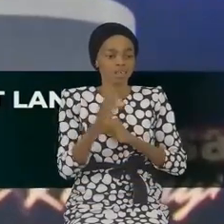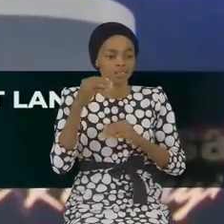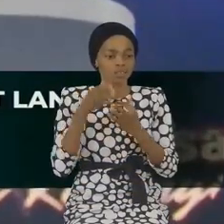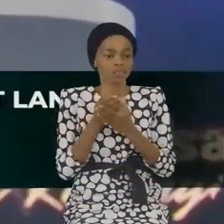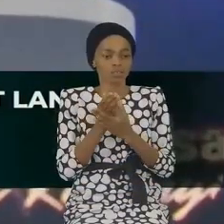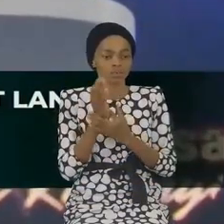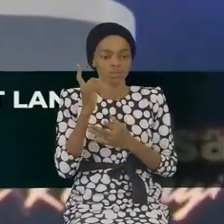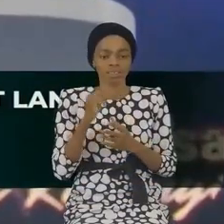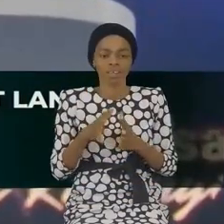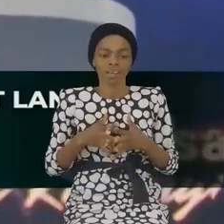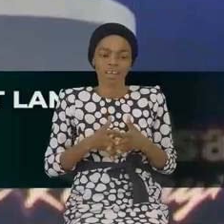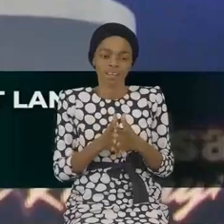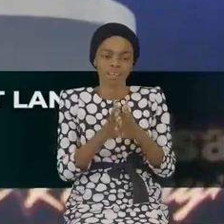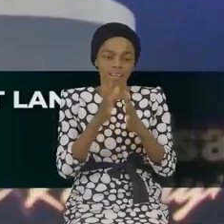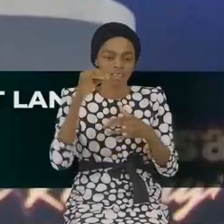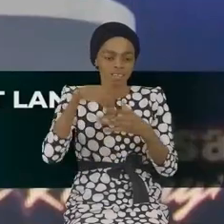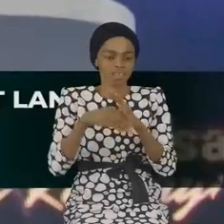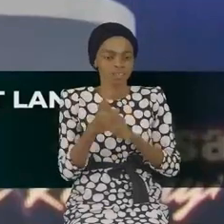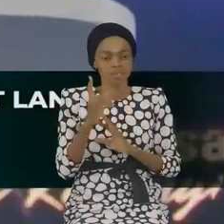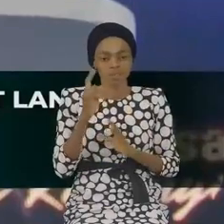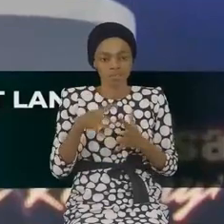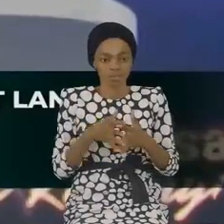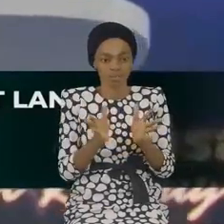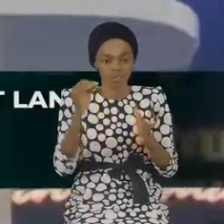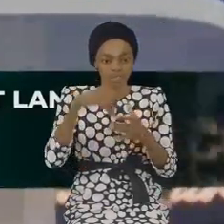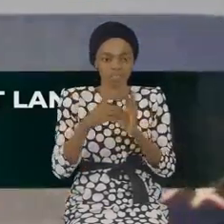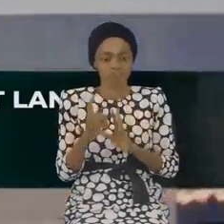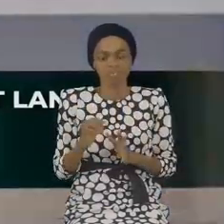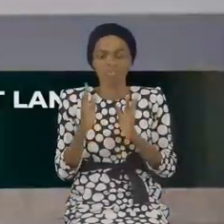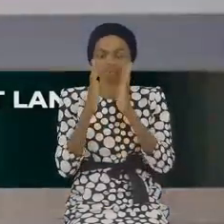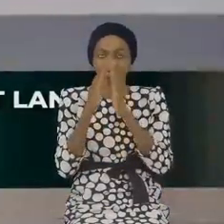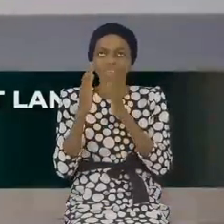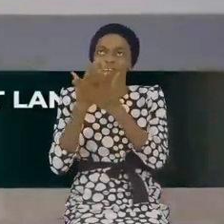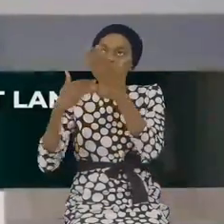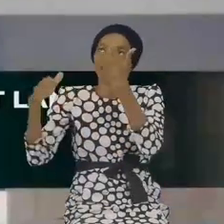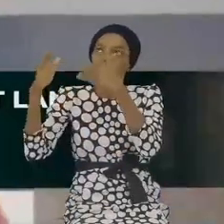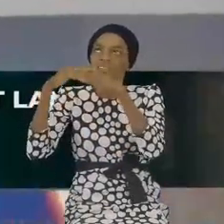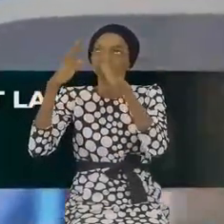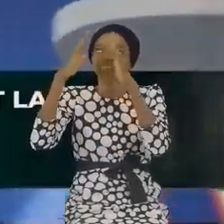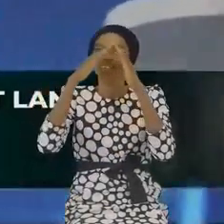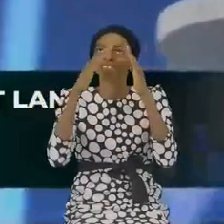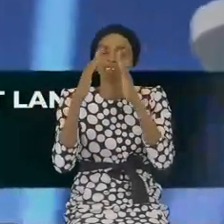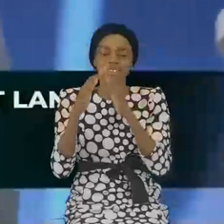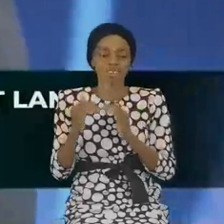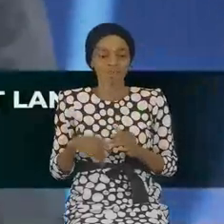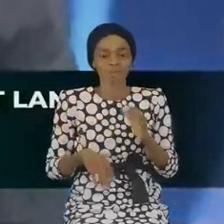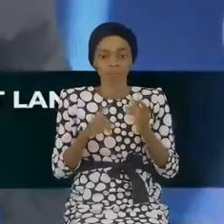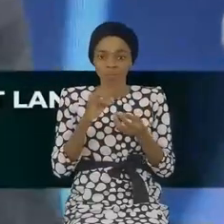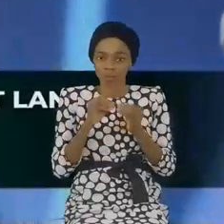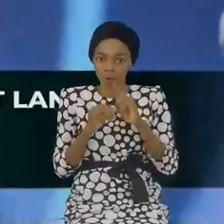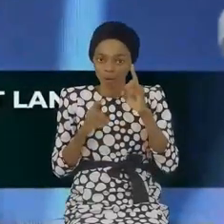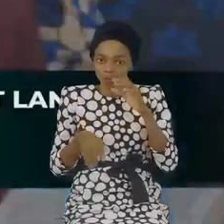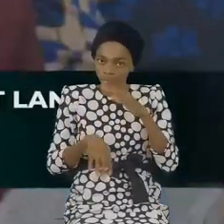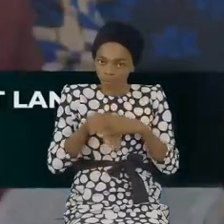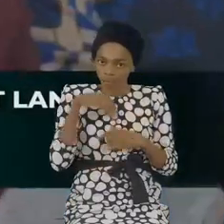dans la ville. La ville céleste, premièrement. Or, deuxièmement,